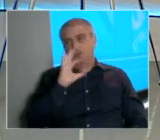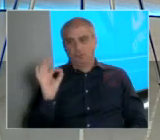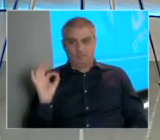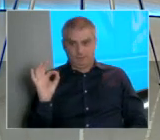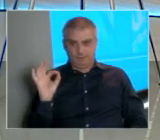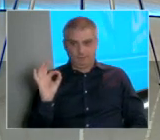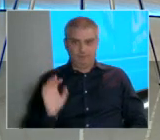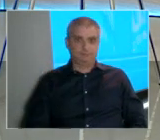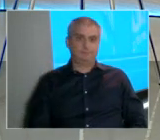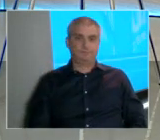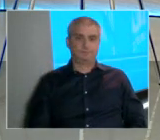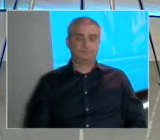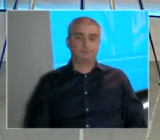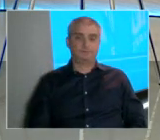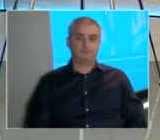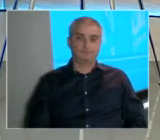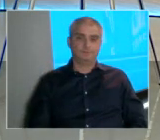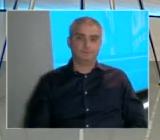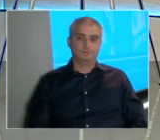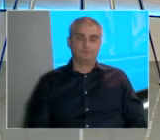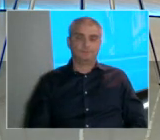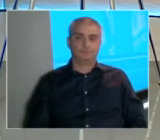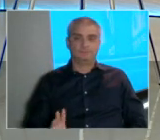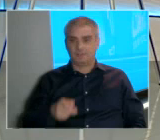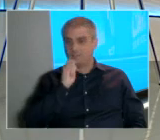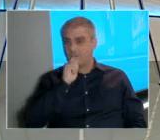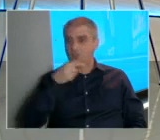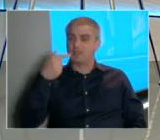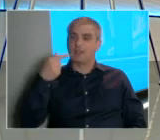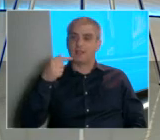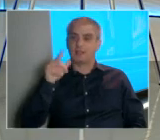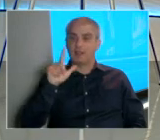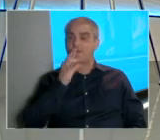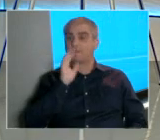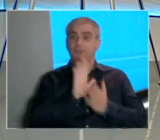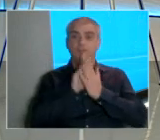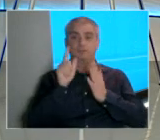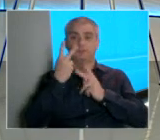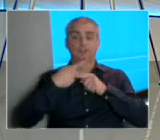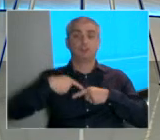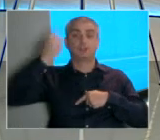3-0. כמו כן, גם רעיון עם גלעד לוי, בן 17,